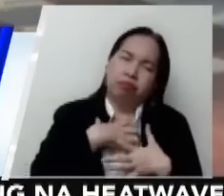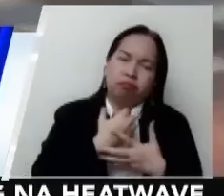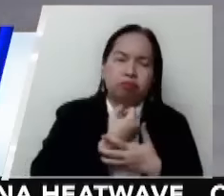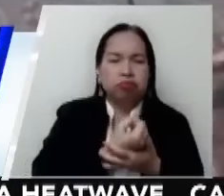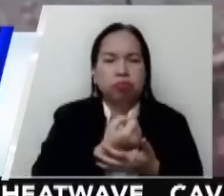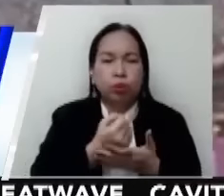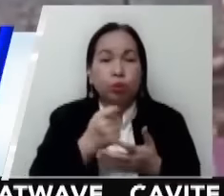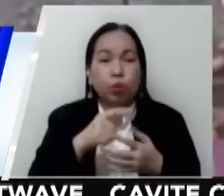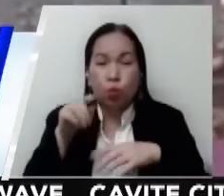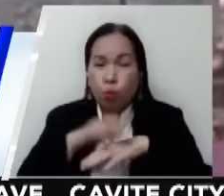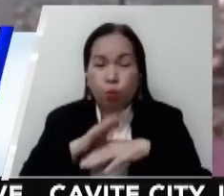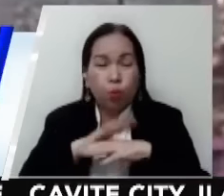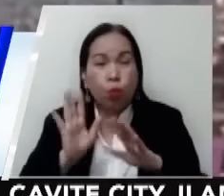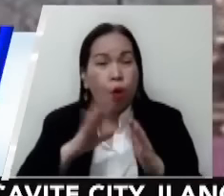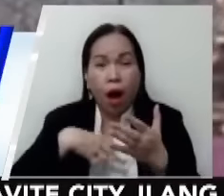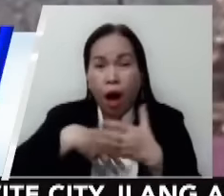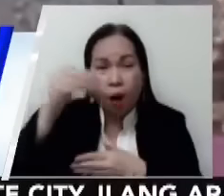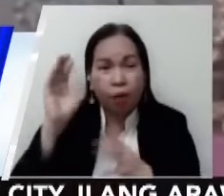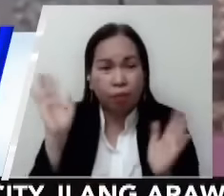lumabas.